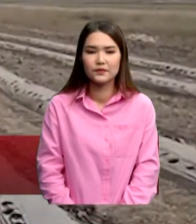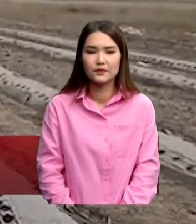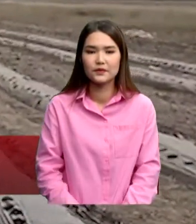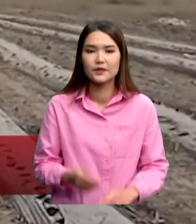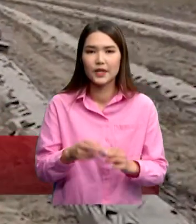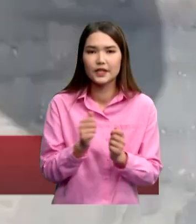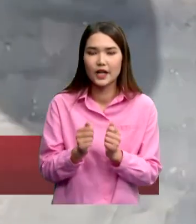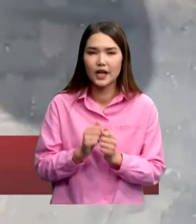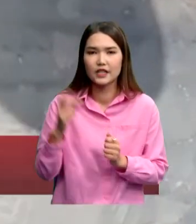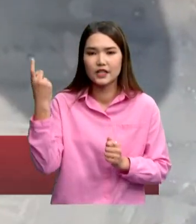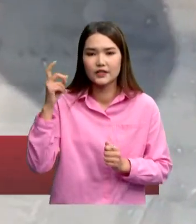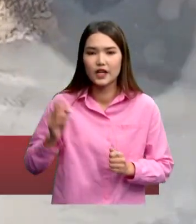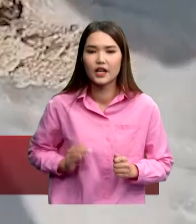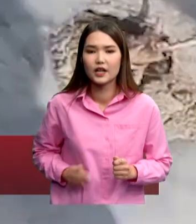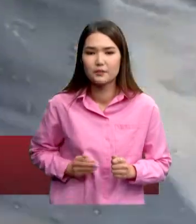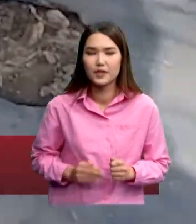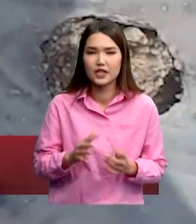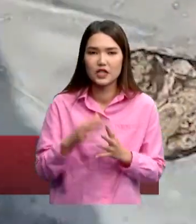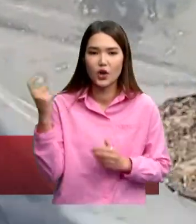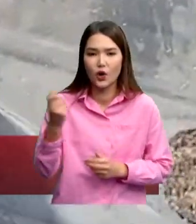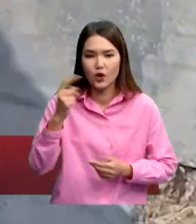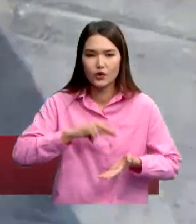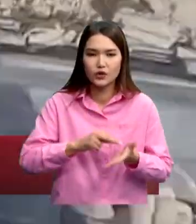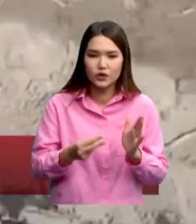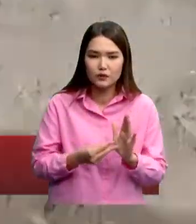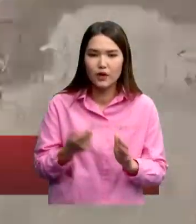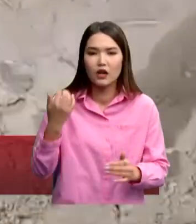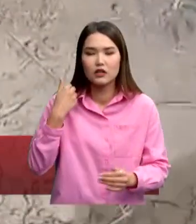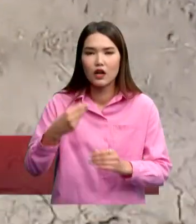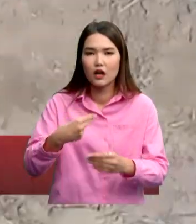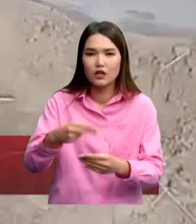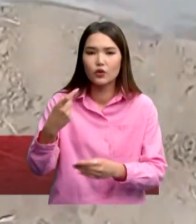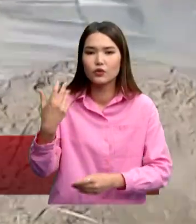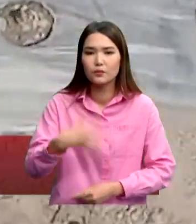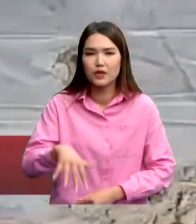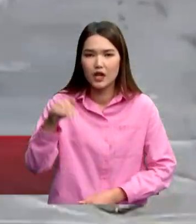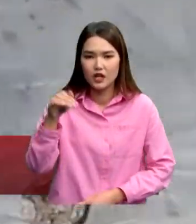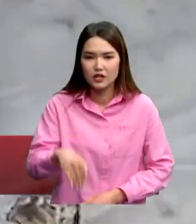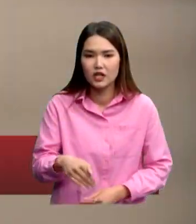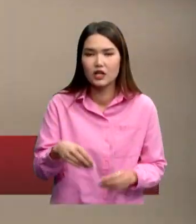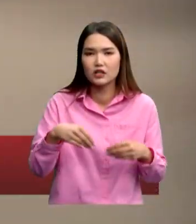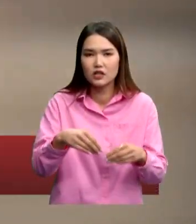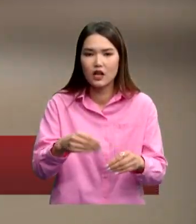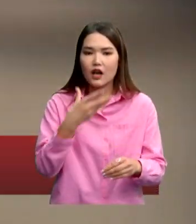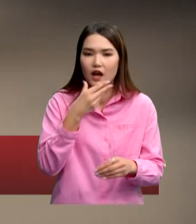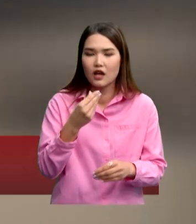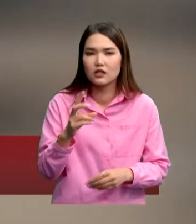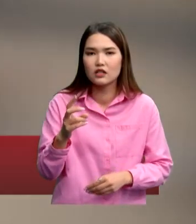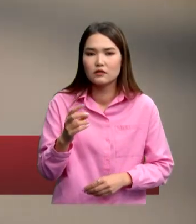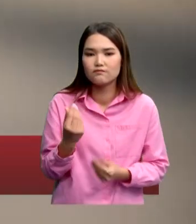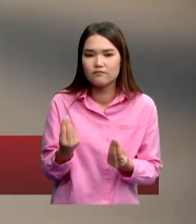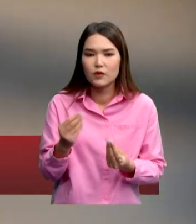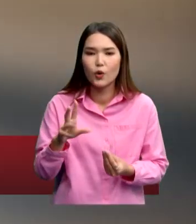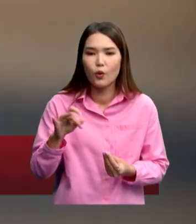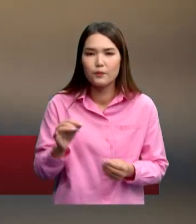владелец фермерского хозяйства Куаныш ещё в июле 50 тысяч саженцев элитной клубники на все